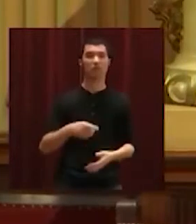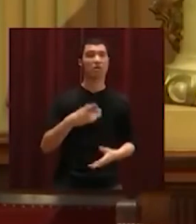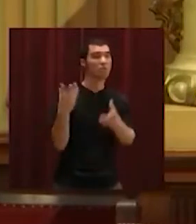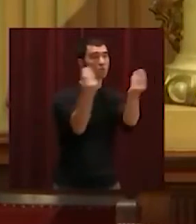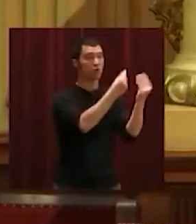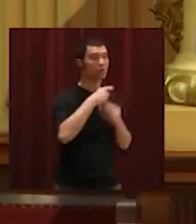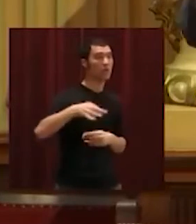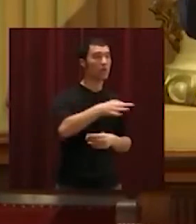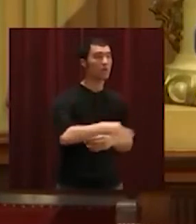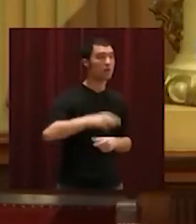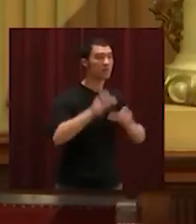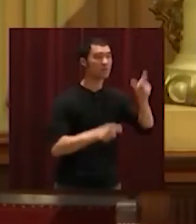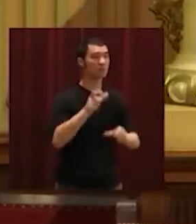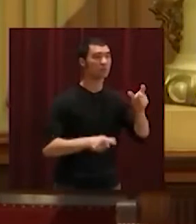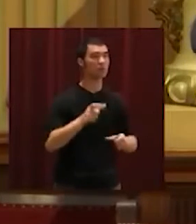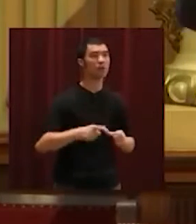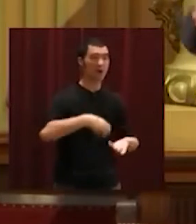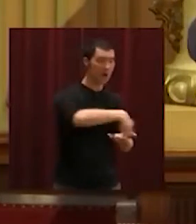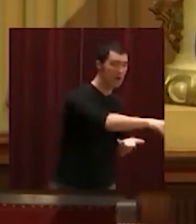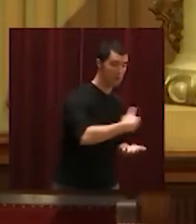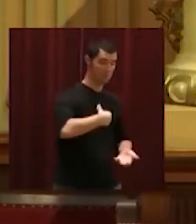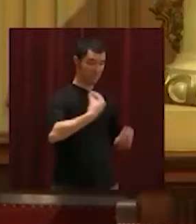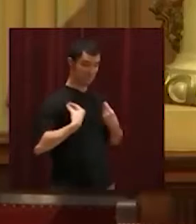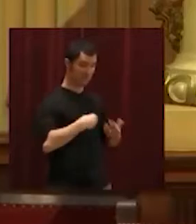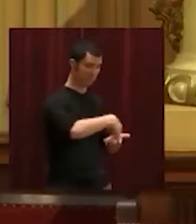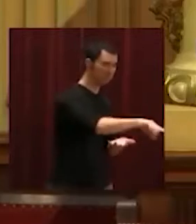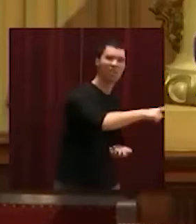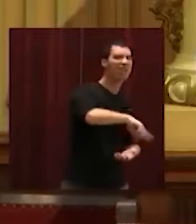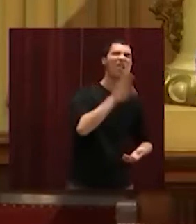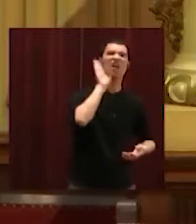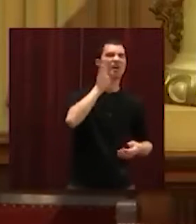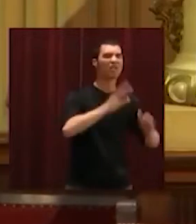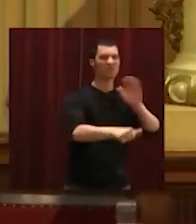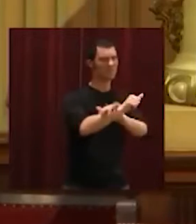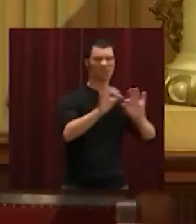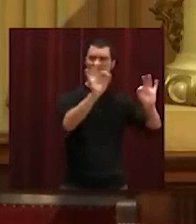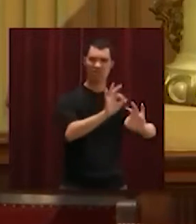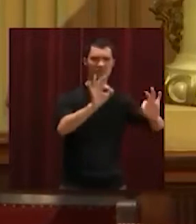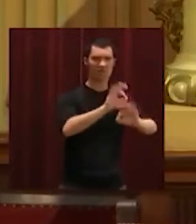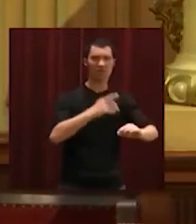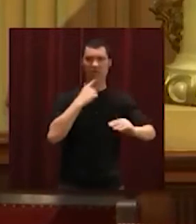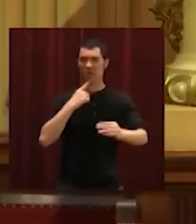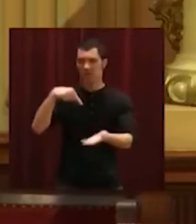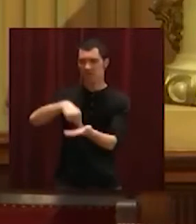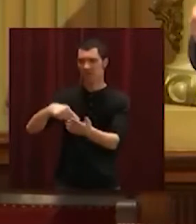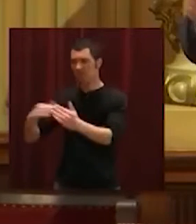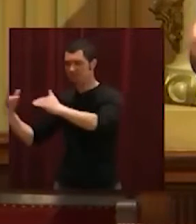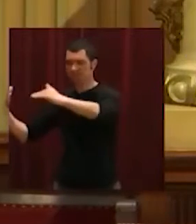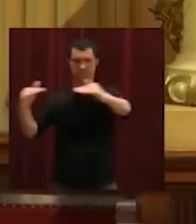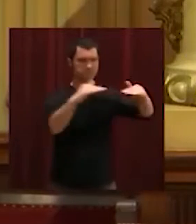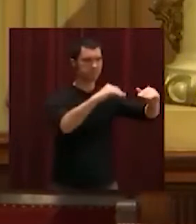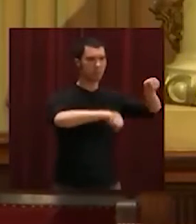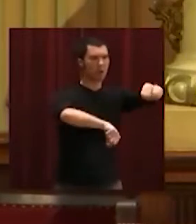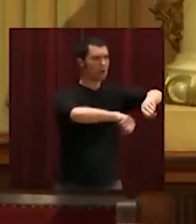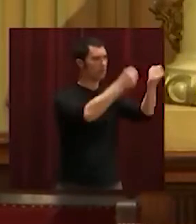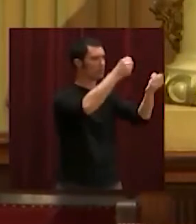ciutadans de les milles barallars que fan herences en vida no són uns defraudedors, perquè implica rompre la sigualtat de la tributació de les herences en vida i les herences